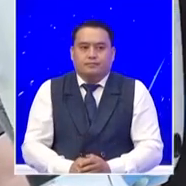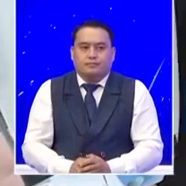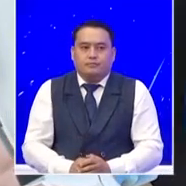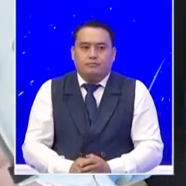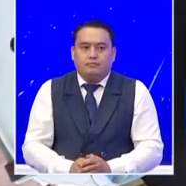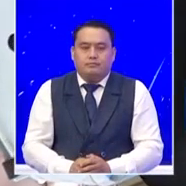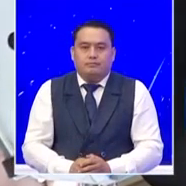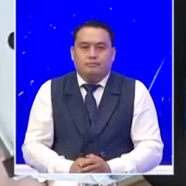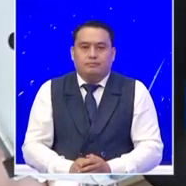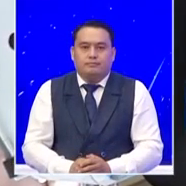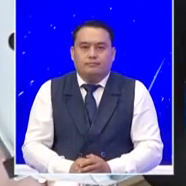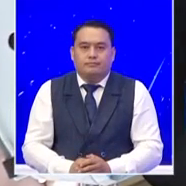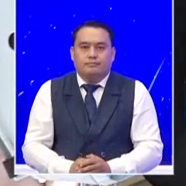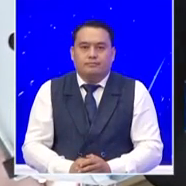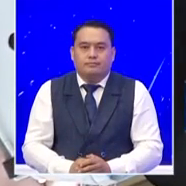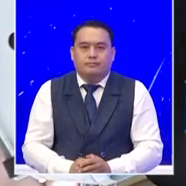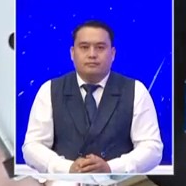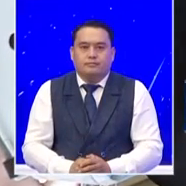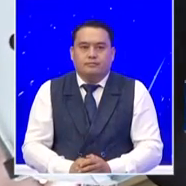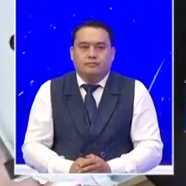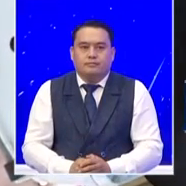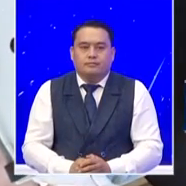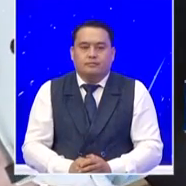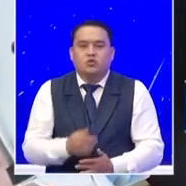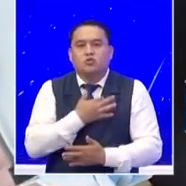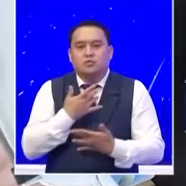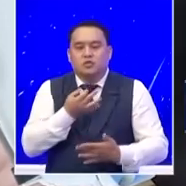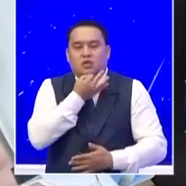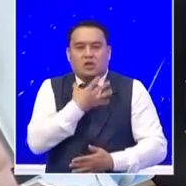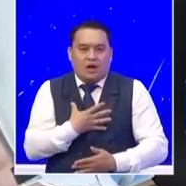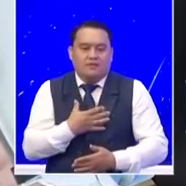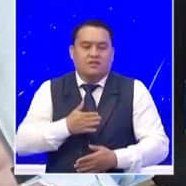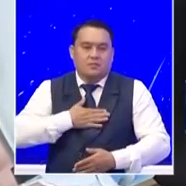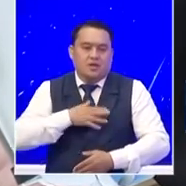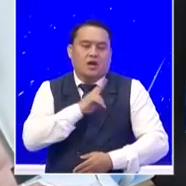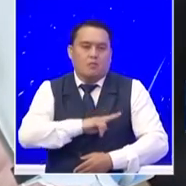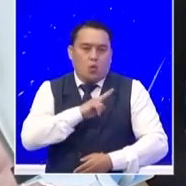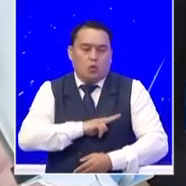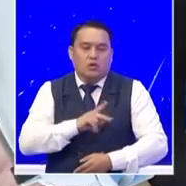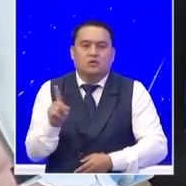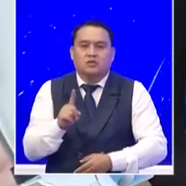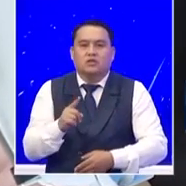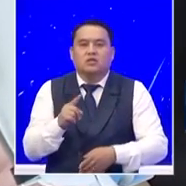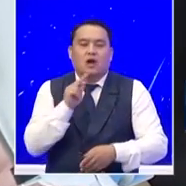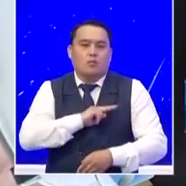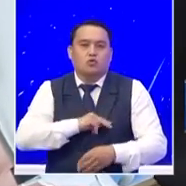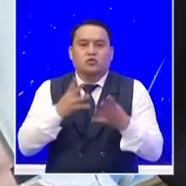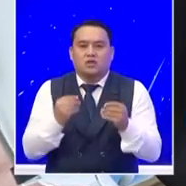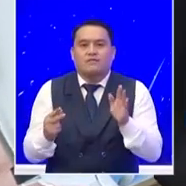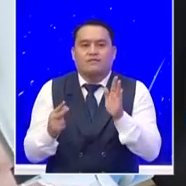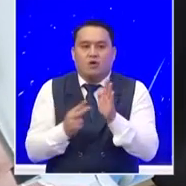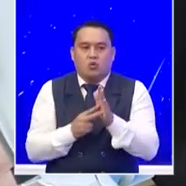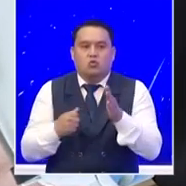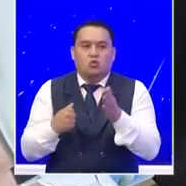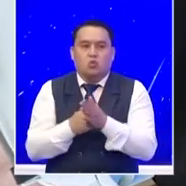хорошие, мне нравится. Ну, сколько наработаешь, столько и получишь. А рабочий день с 8